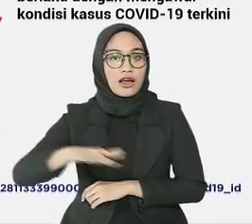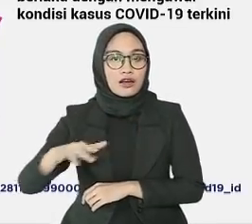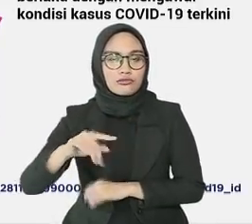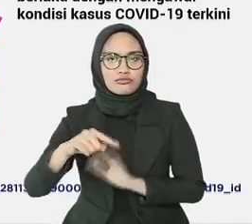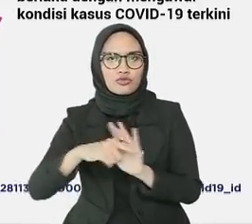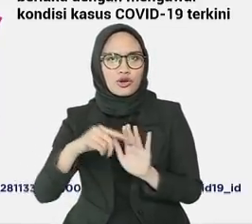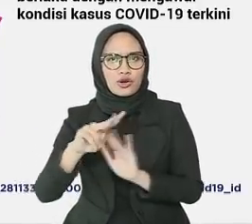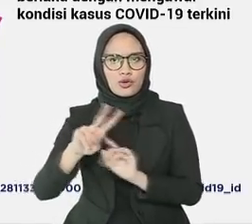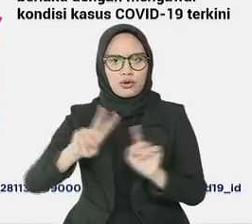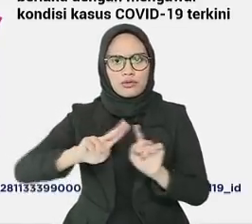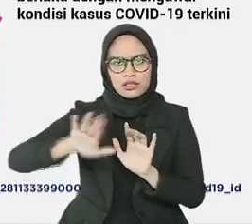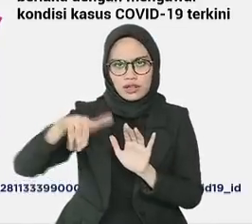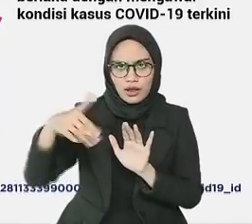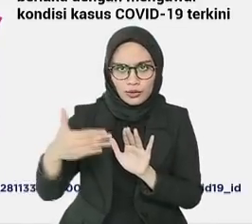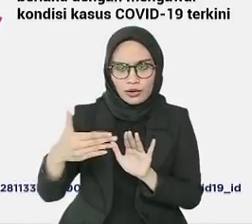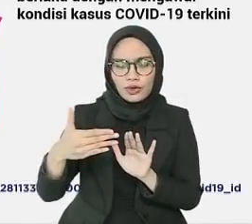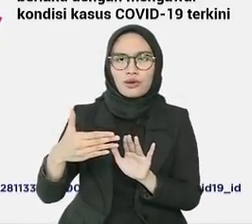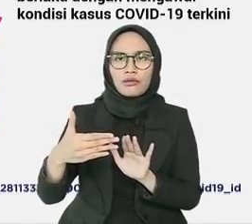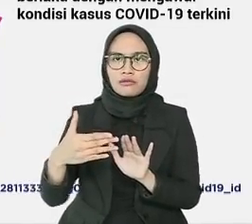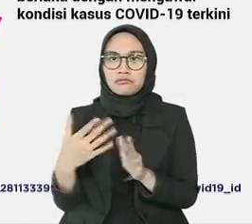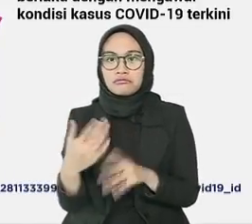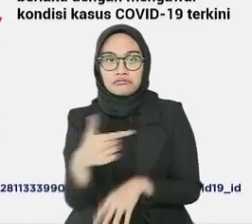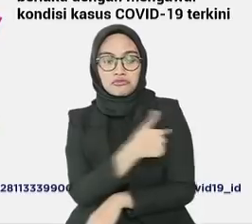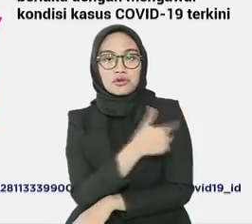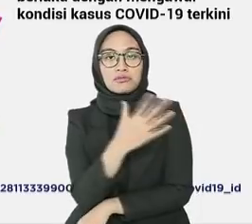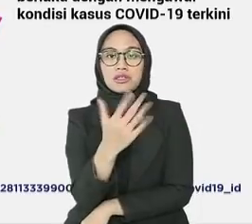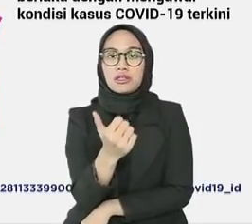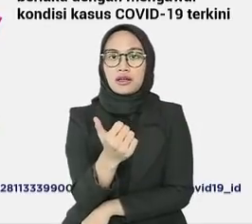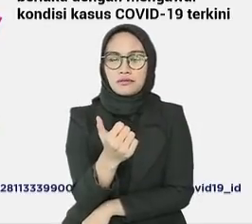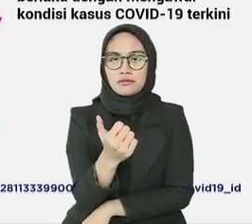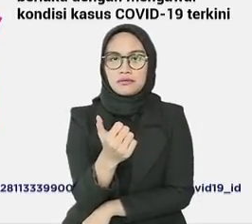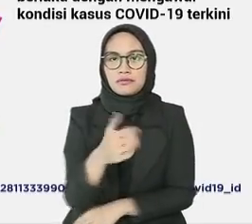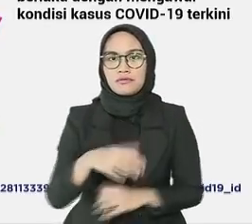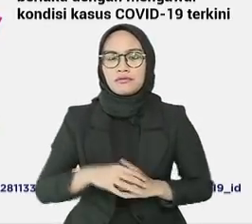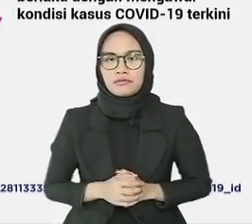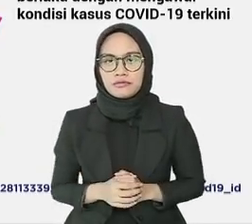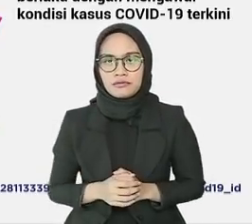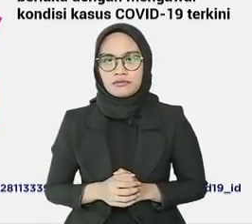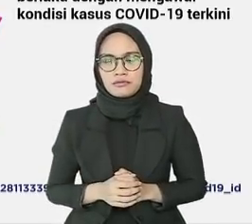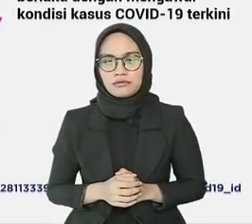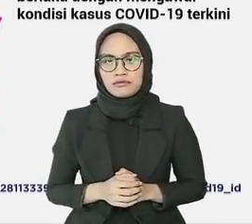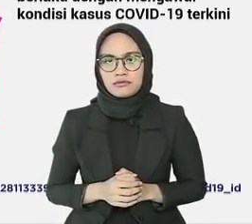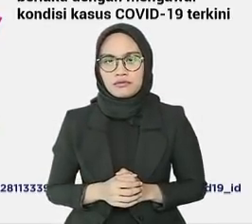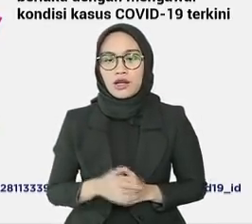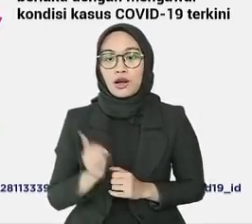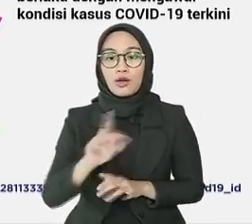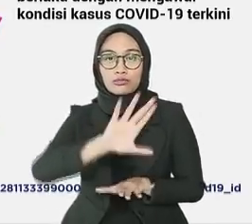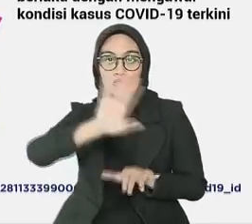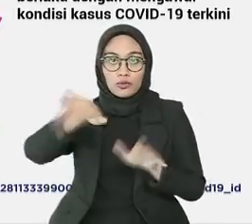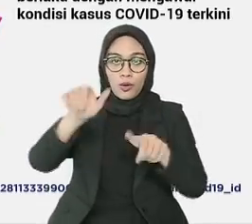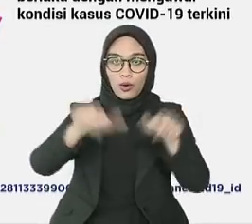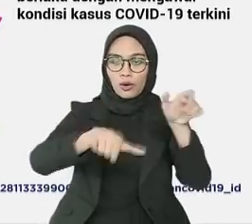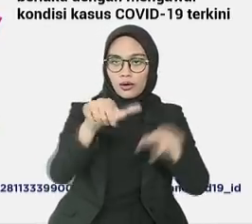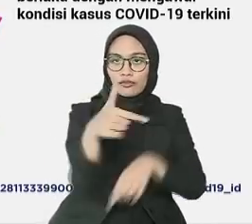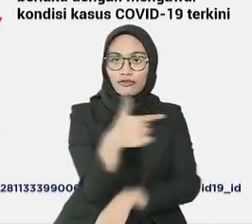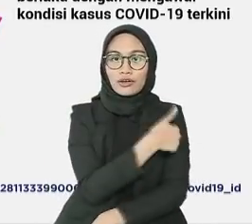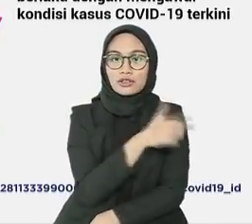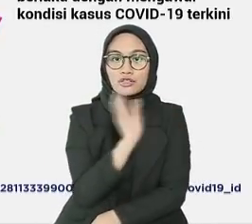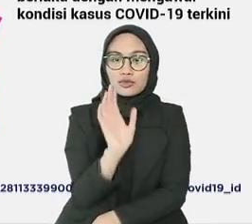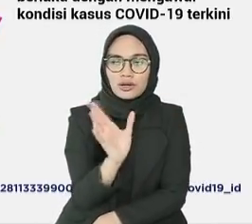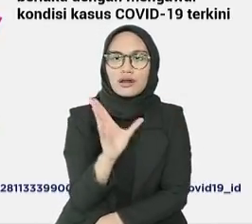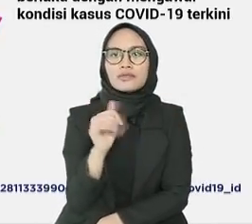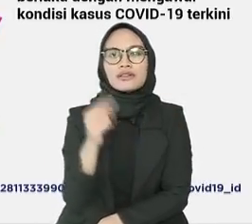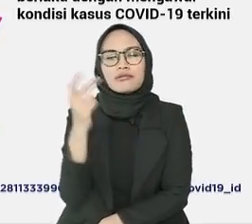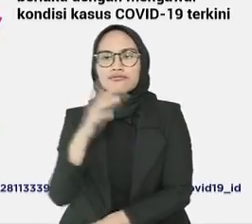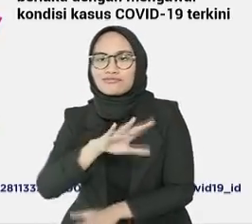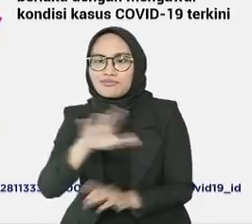ataupun orang dengan komplikasi kesehatan tertentu, dapat terlindungi karena menjamin lingkaran interaksi mereka